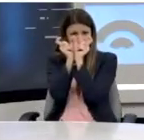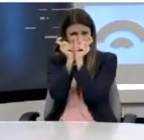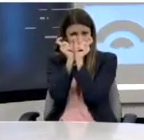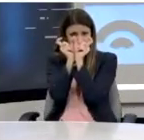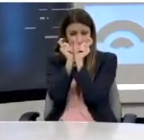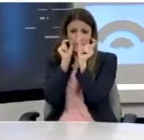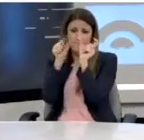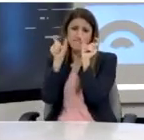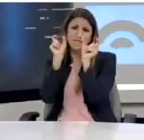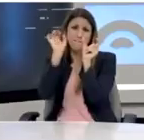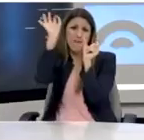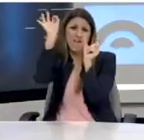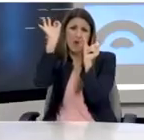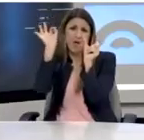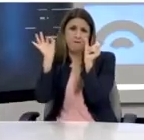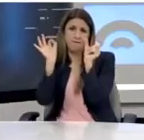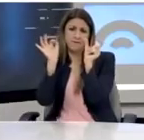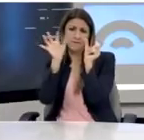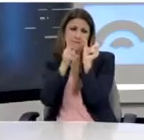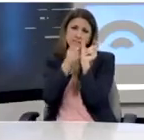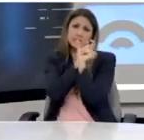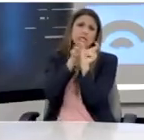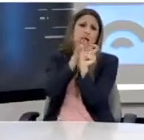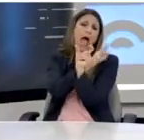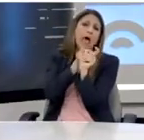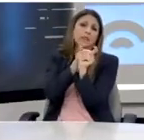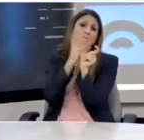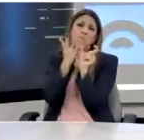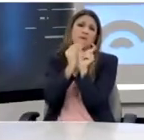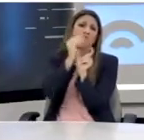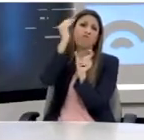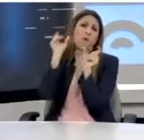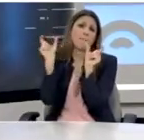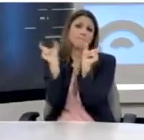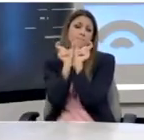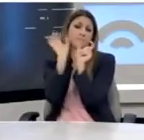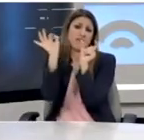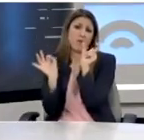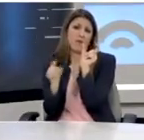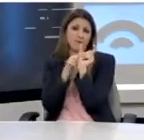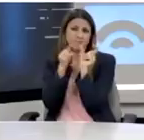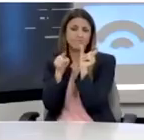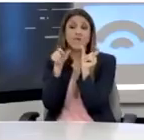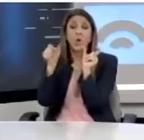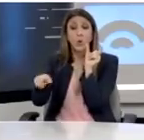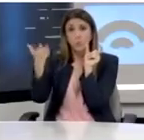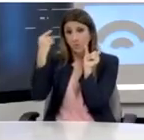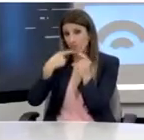με τον όρο Μακεδονία, με γεωγραφικό προσδιορισμό έναντι όλων, αλλά το κρίσιμο θέμα της